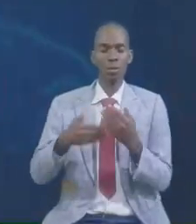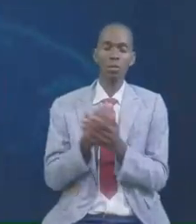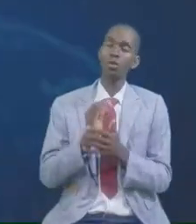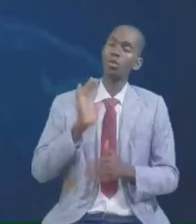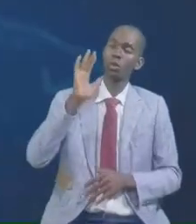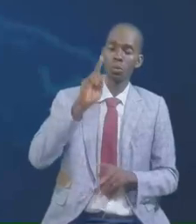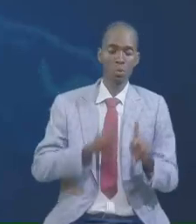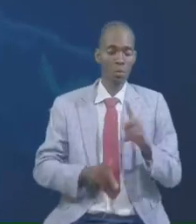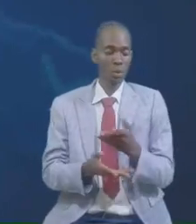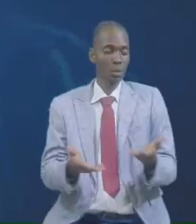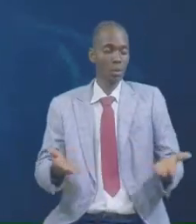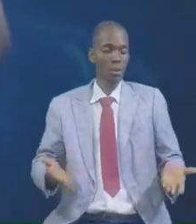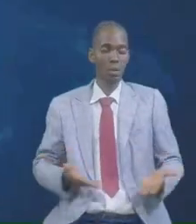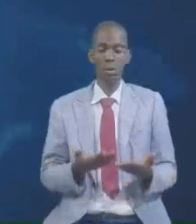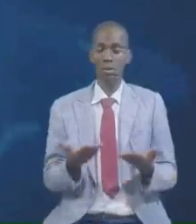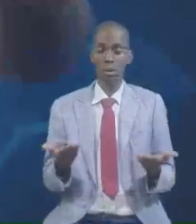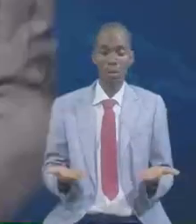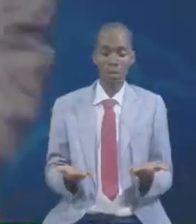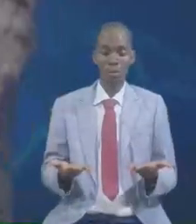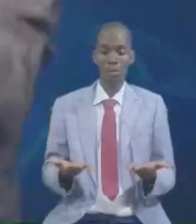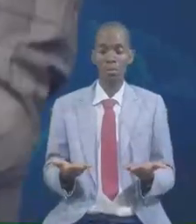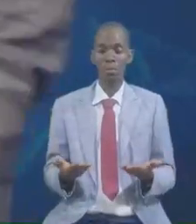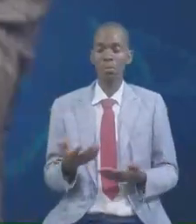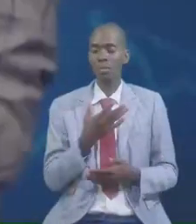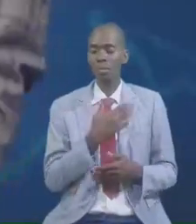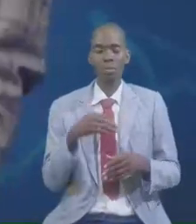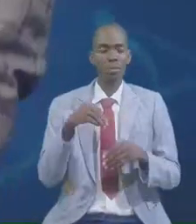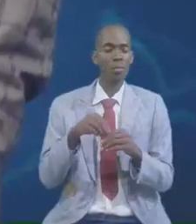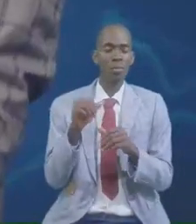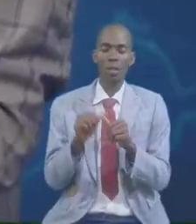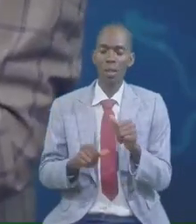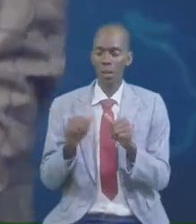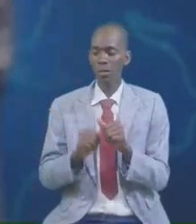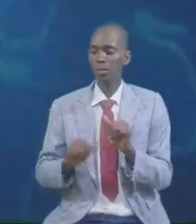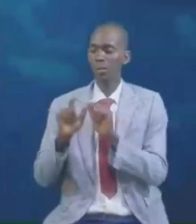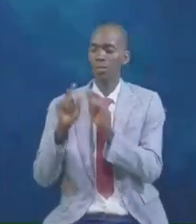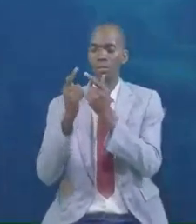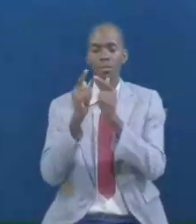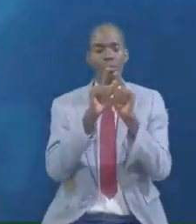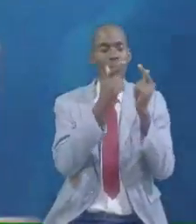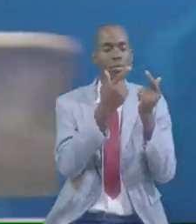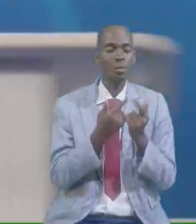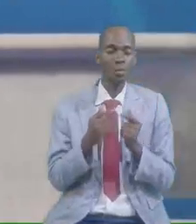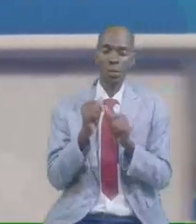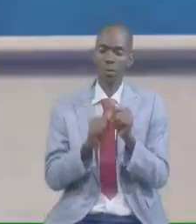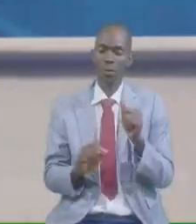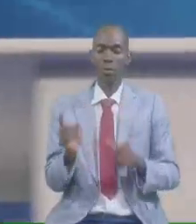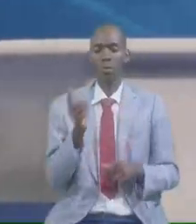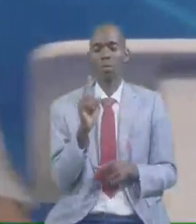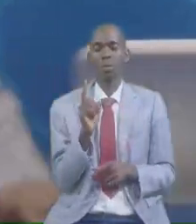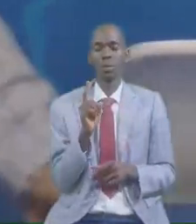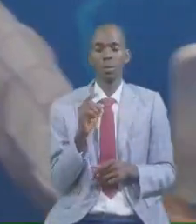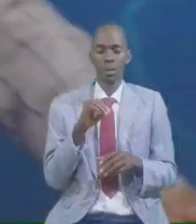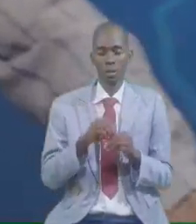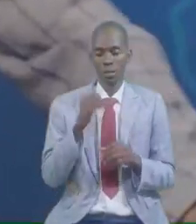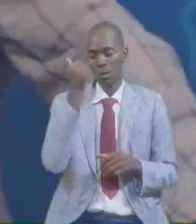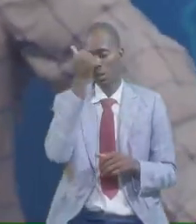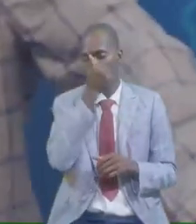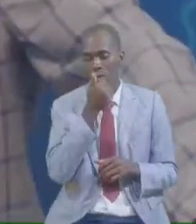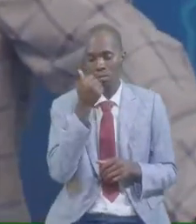ici présent au lieu Alpha et dans toutes les assemblées de par le monde, en